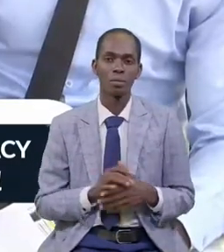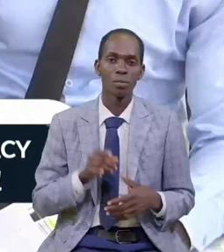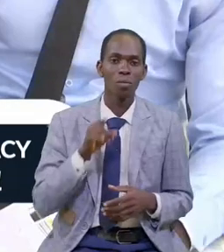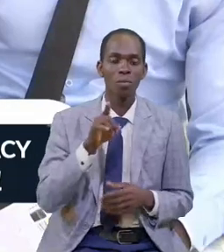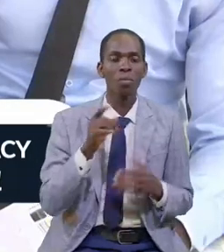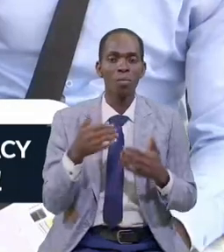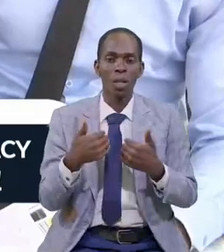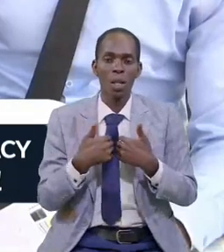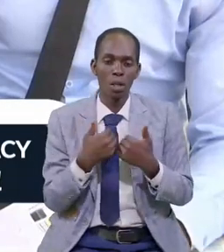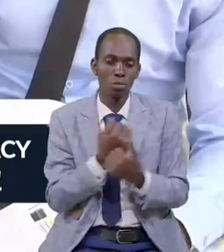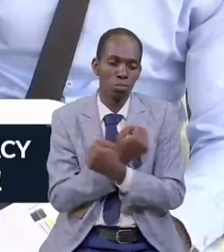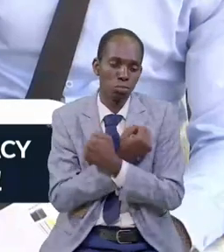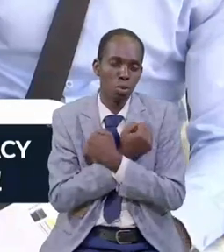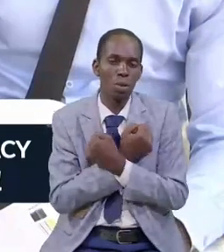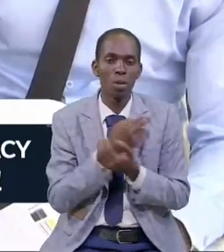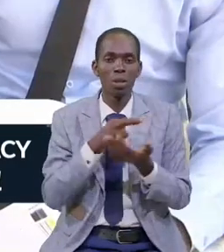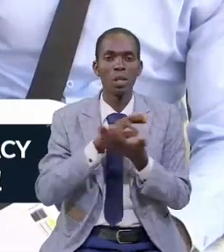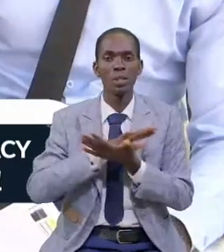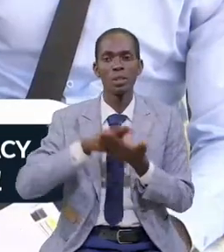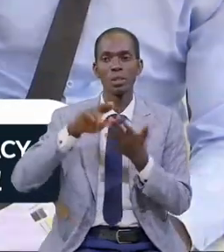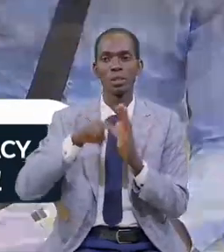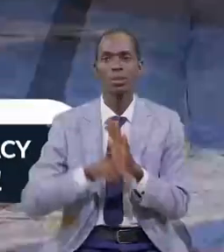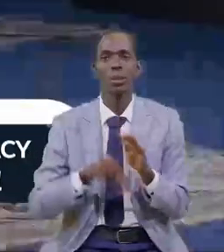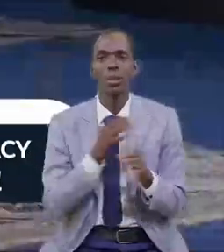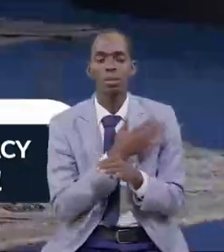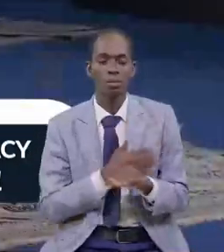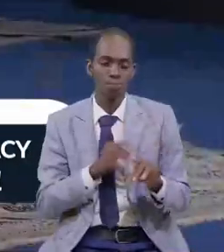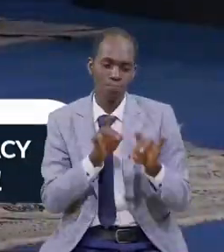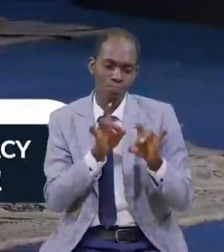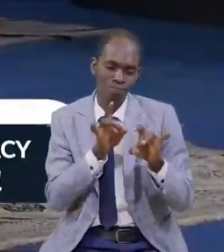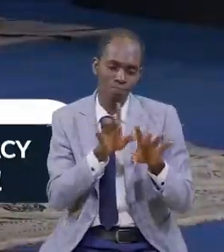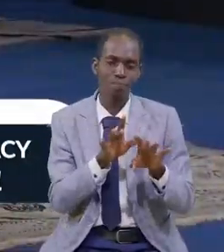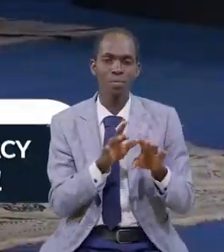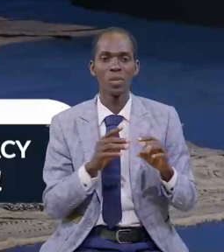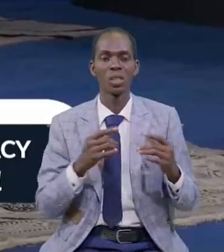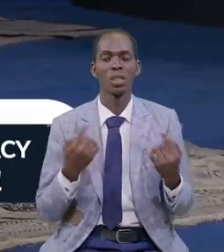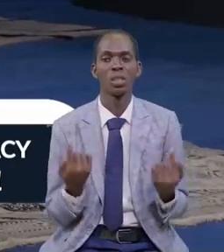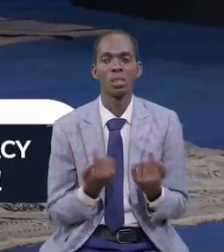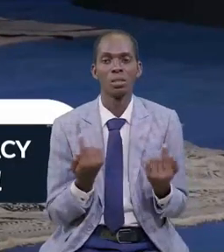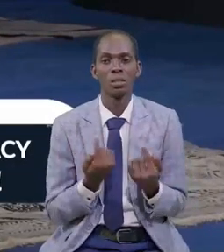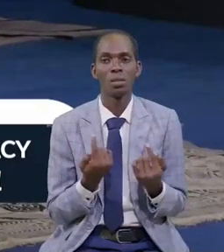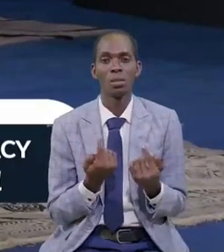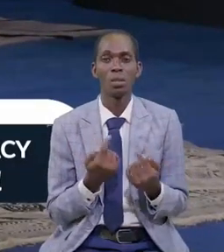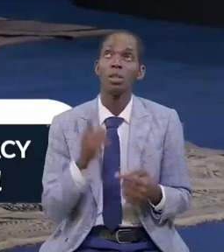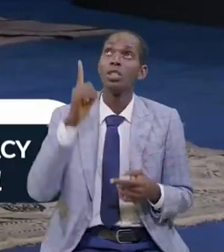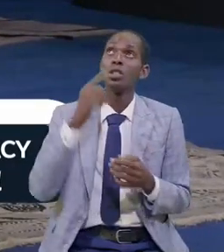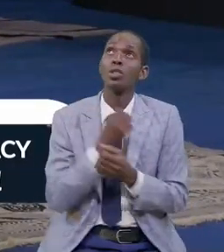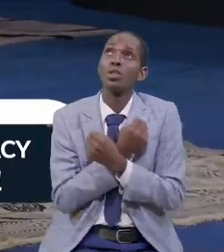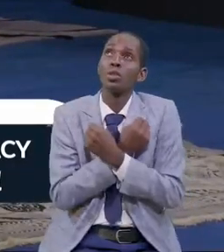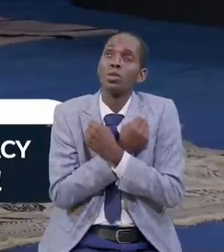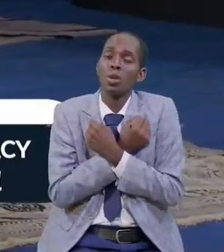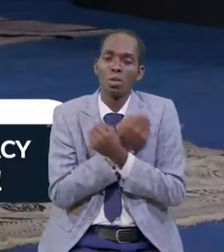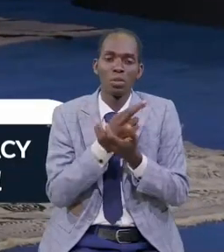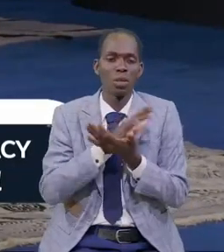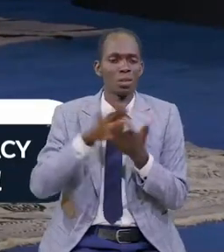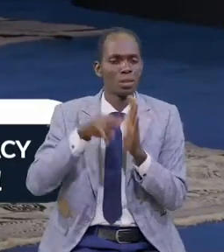aimé la justice et tu as haïi l'iniquité il aime la justice